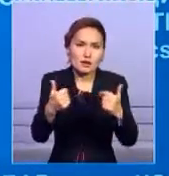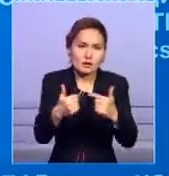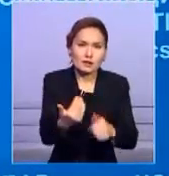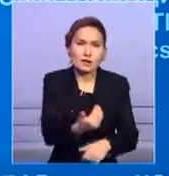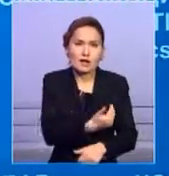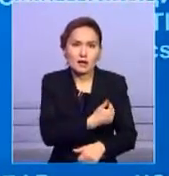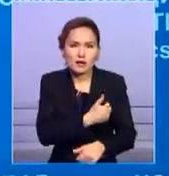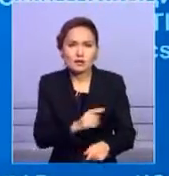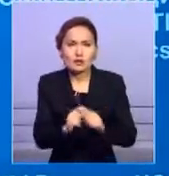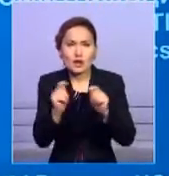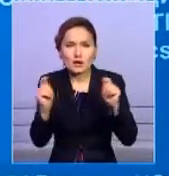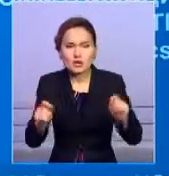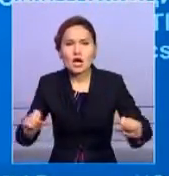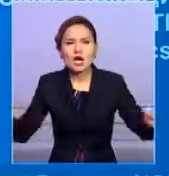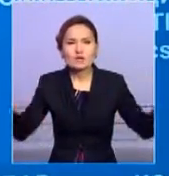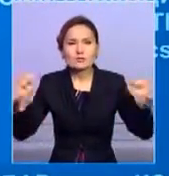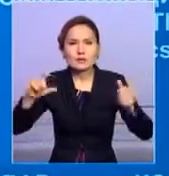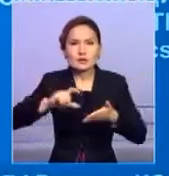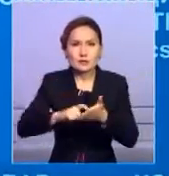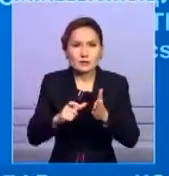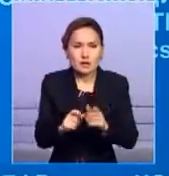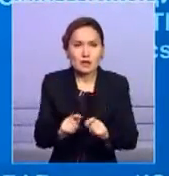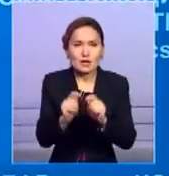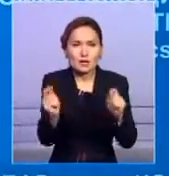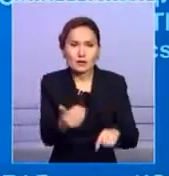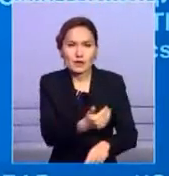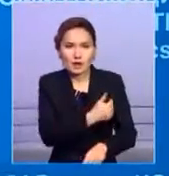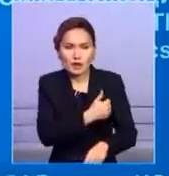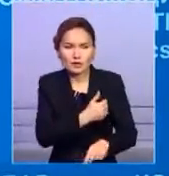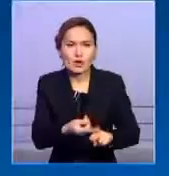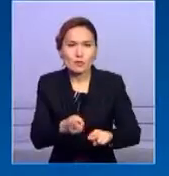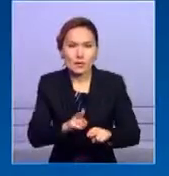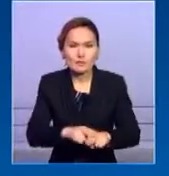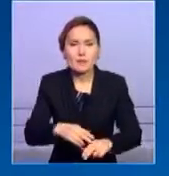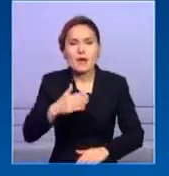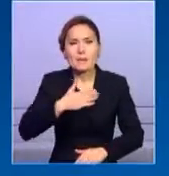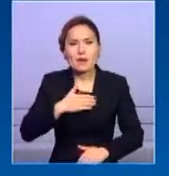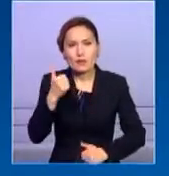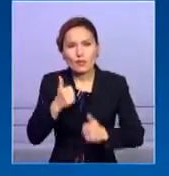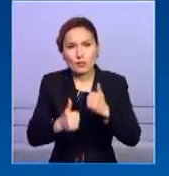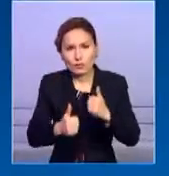қосқым келеді, өйткені бассейнде жүріп үйренуге өте ыңғайлы.